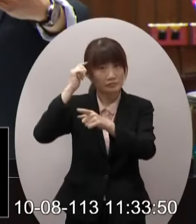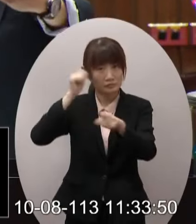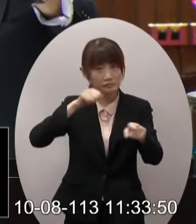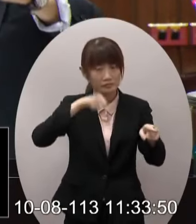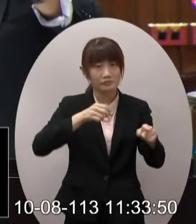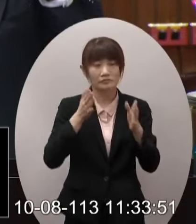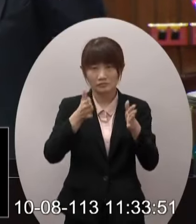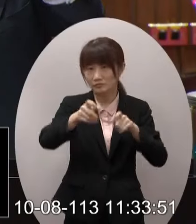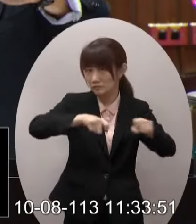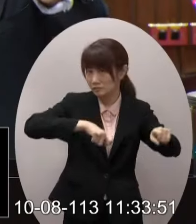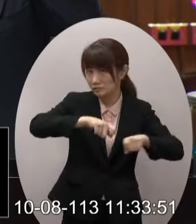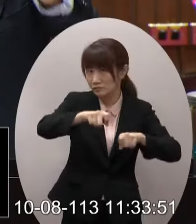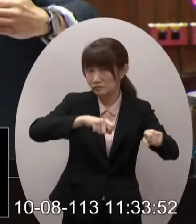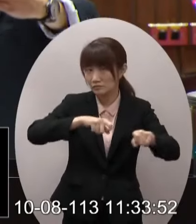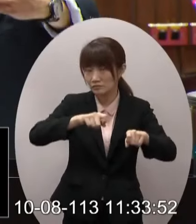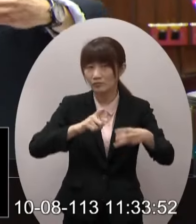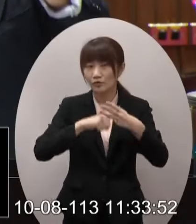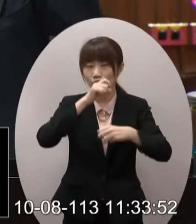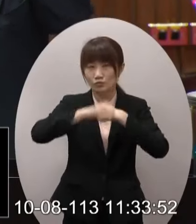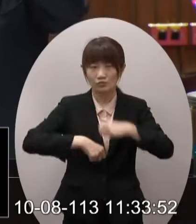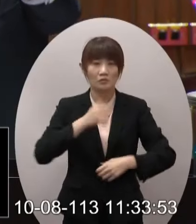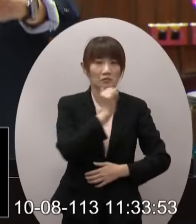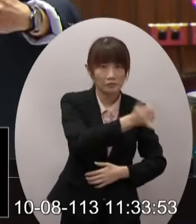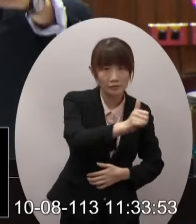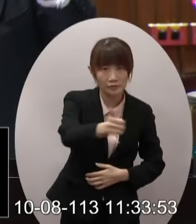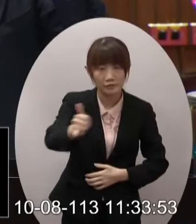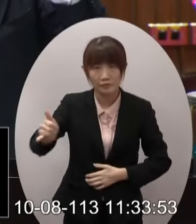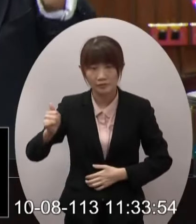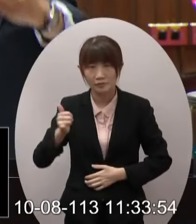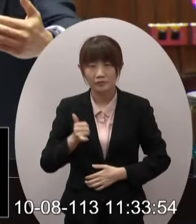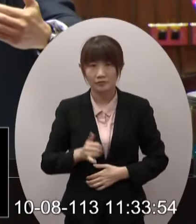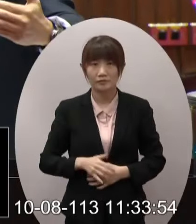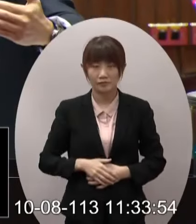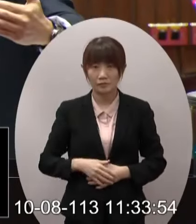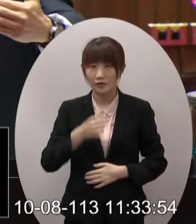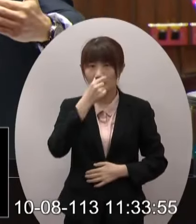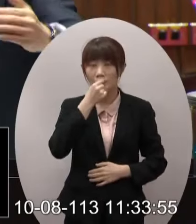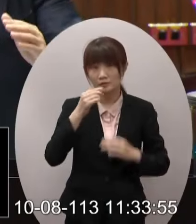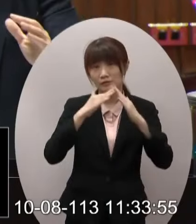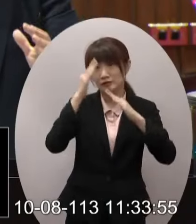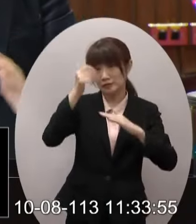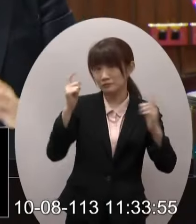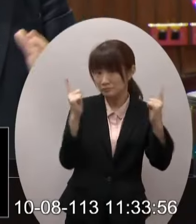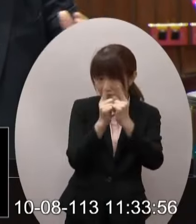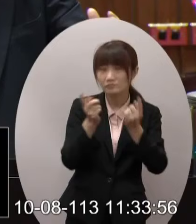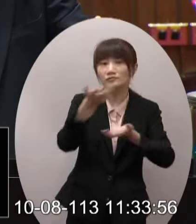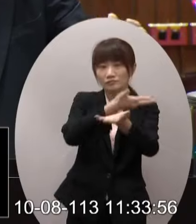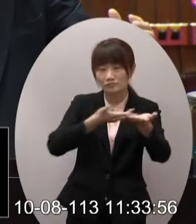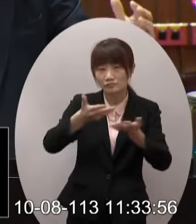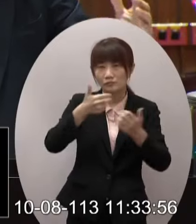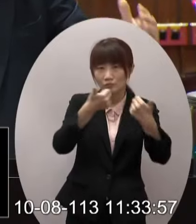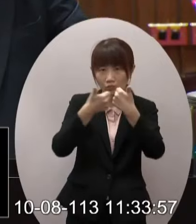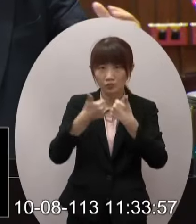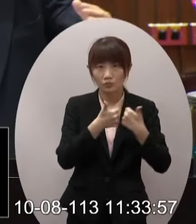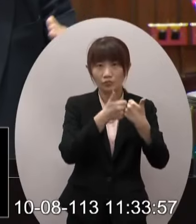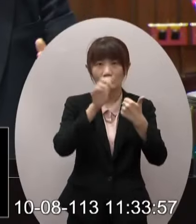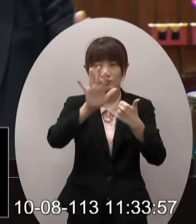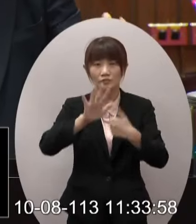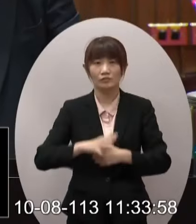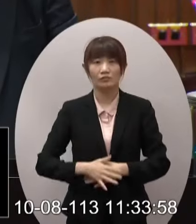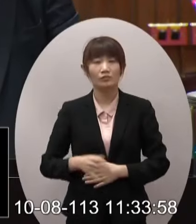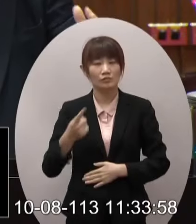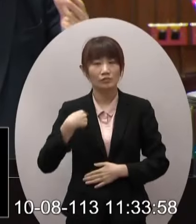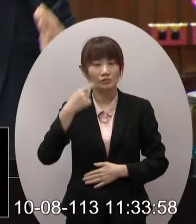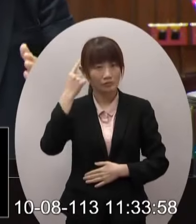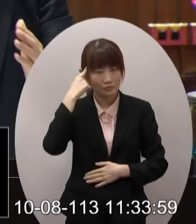案子也去主动拜访了这个蒋万安市长。 那我认为这是我们在朝在